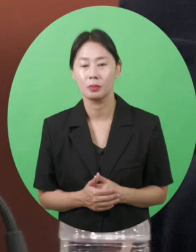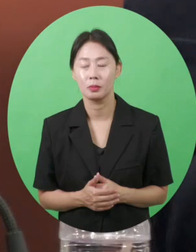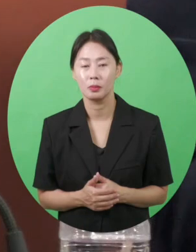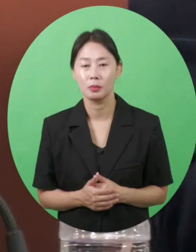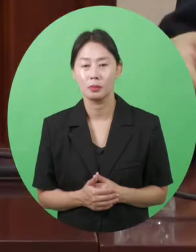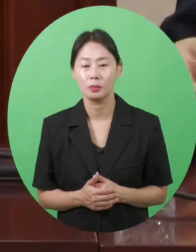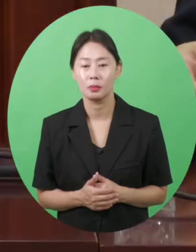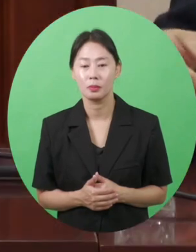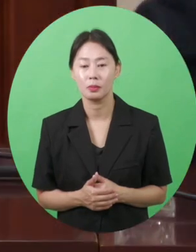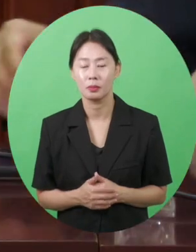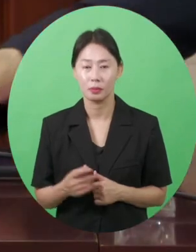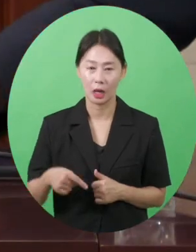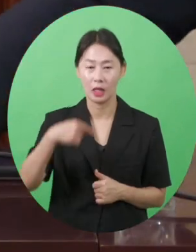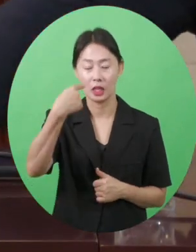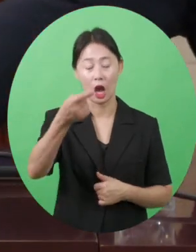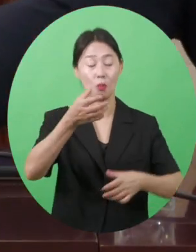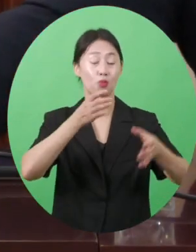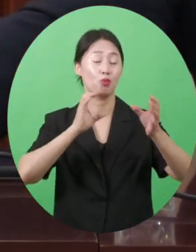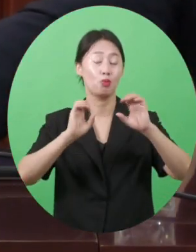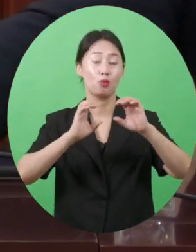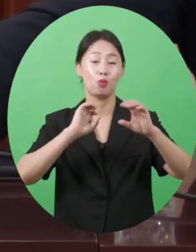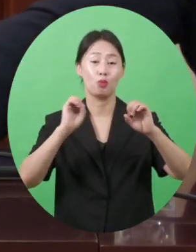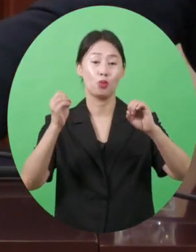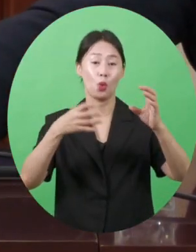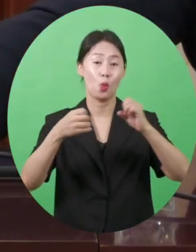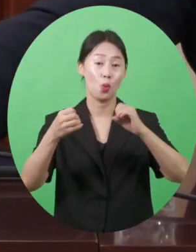네, 다음 토론자로는